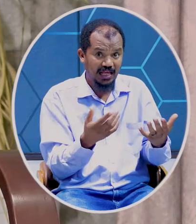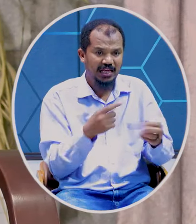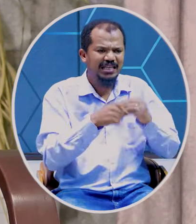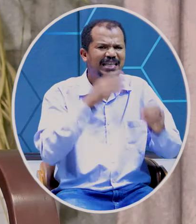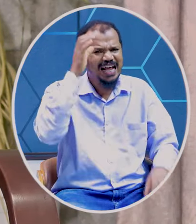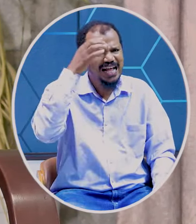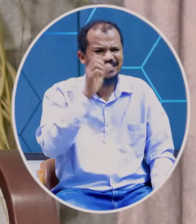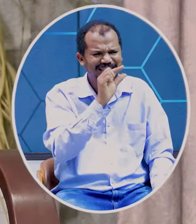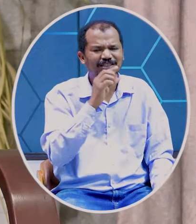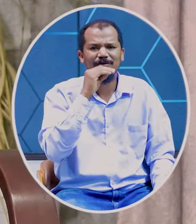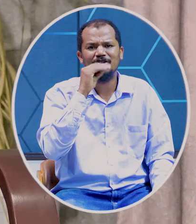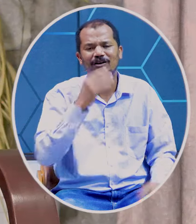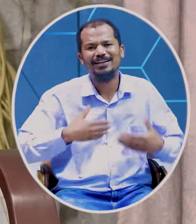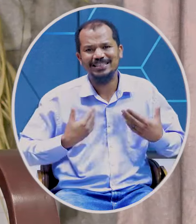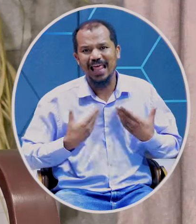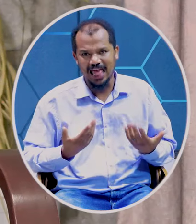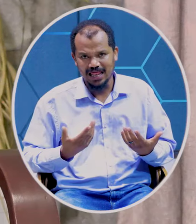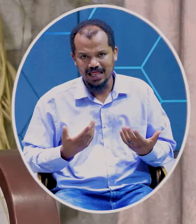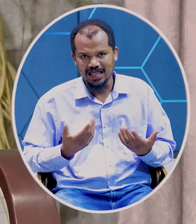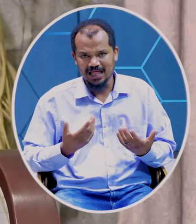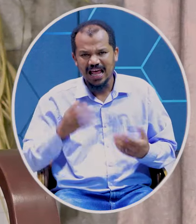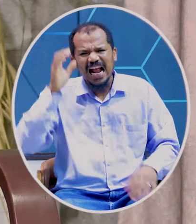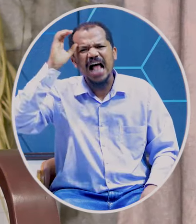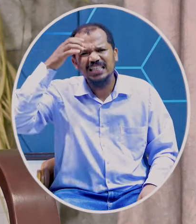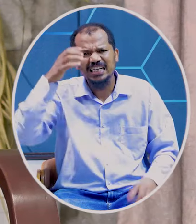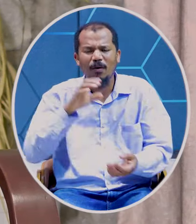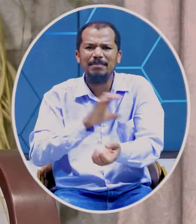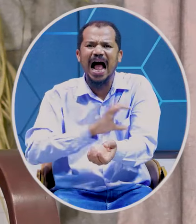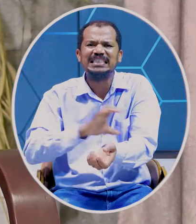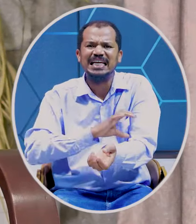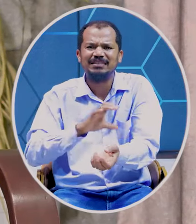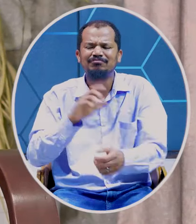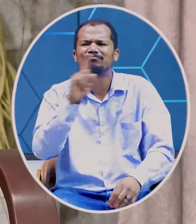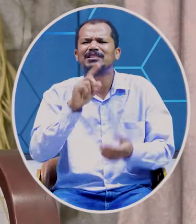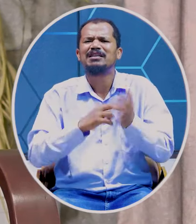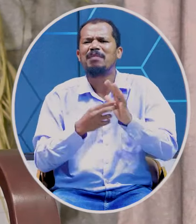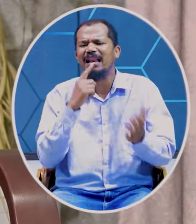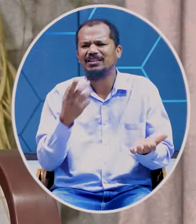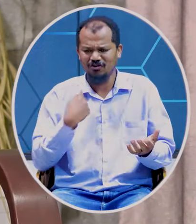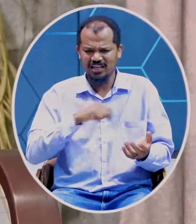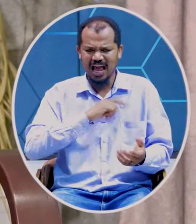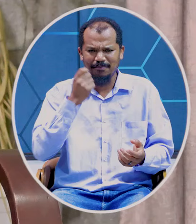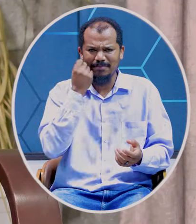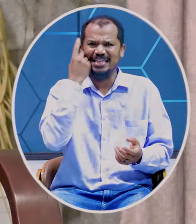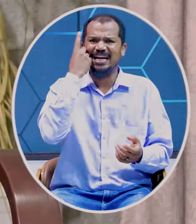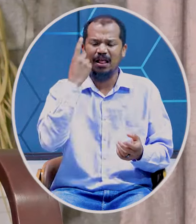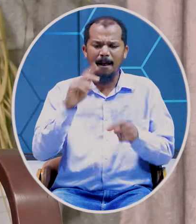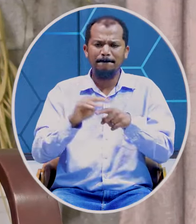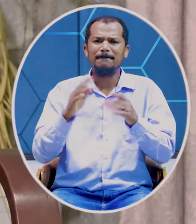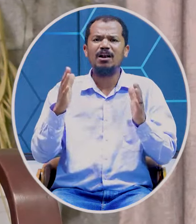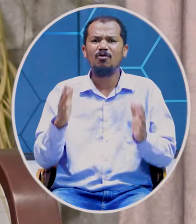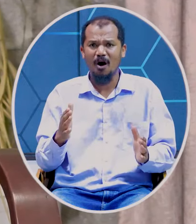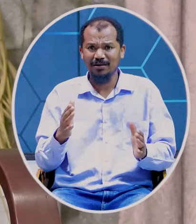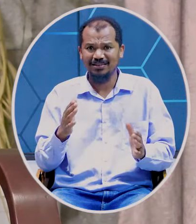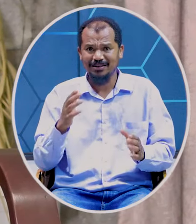ስለሚገናኝ ስለ ካንሰር ትንሽ ብናወራ ደስ ይለኛል። እና ካንሰር በራሱ ምን ማለት ነው? እንደው እኛ በምንረዳበት መንገድ፣